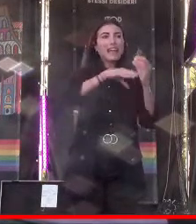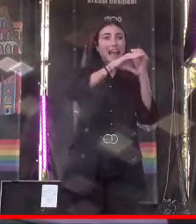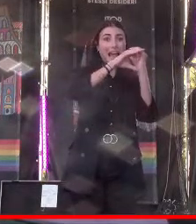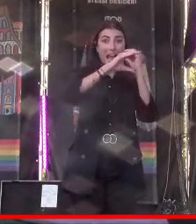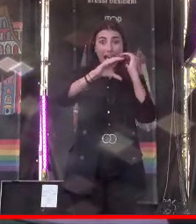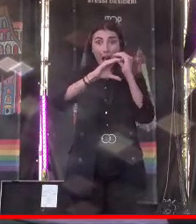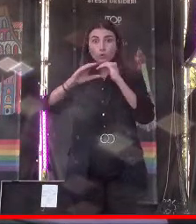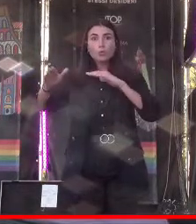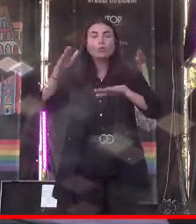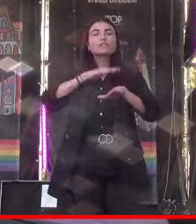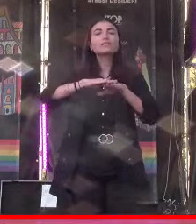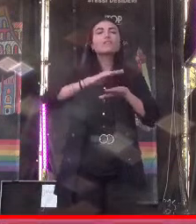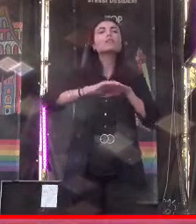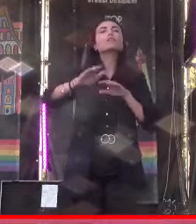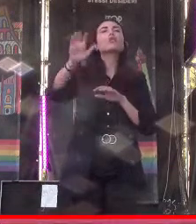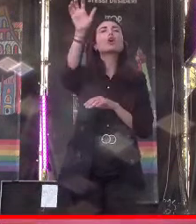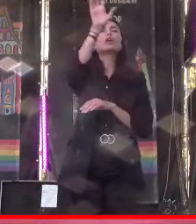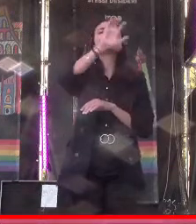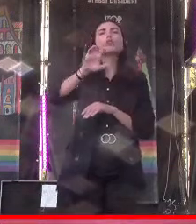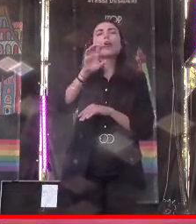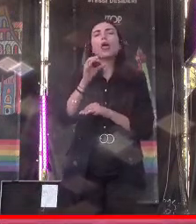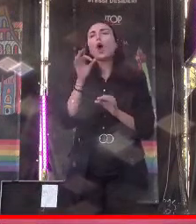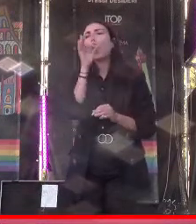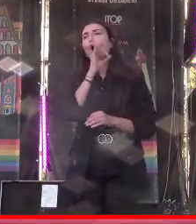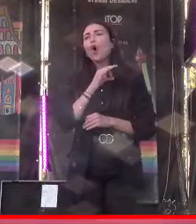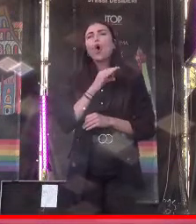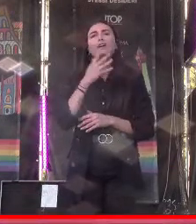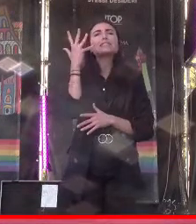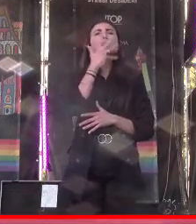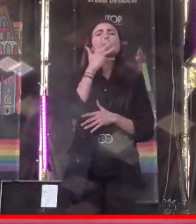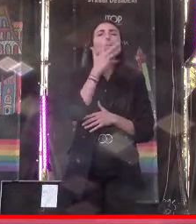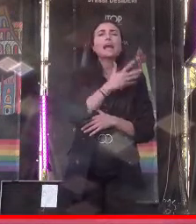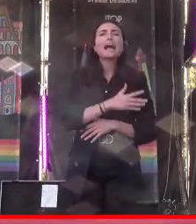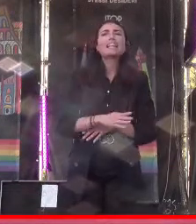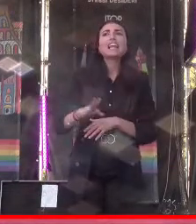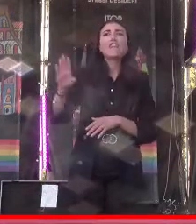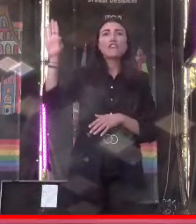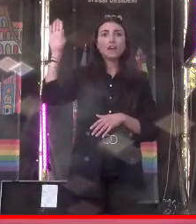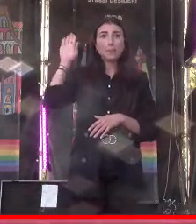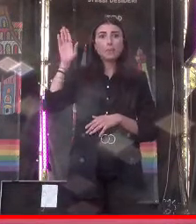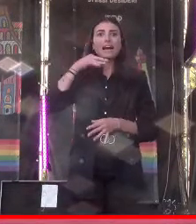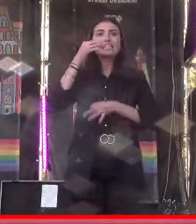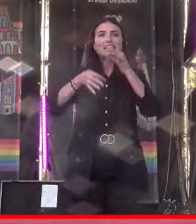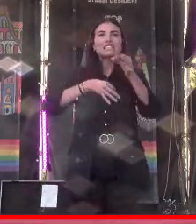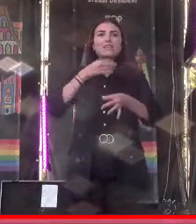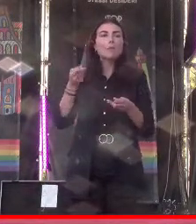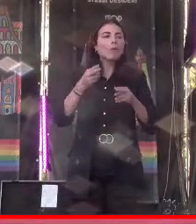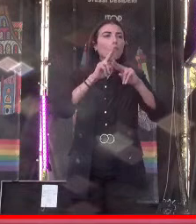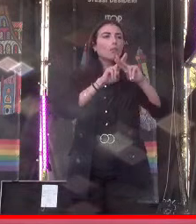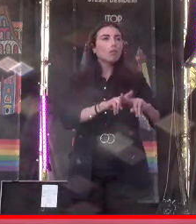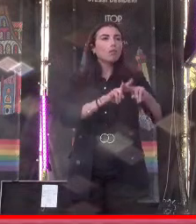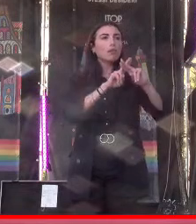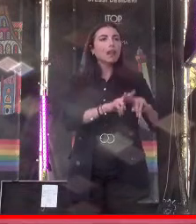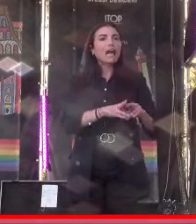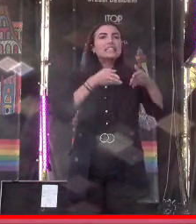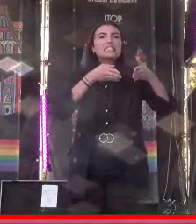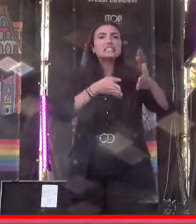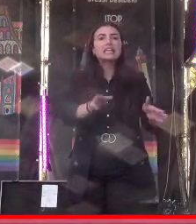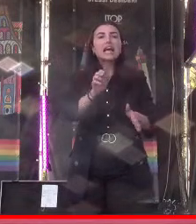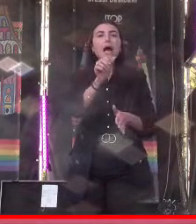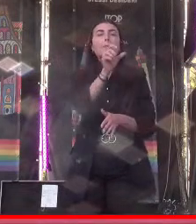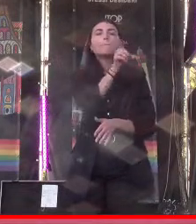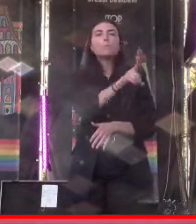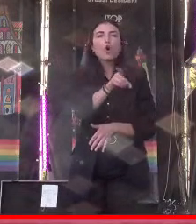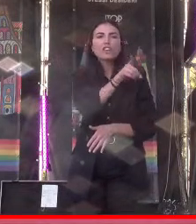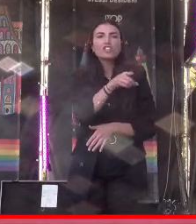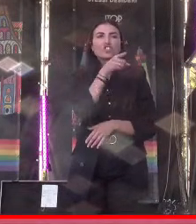servizio regionale oppure sbagliare fermata significa rimanere su una provinciale e le condizioni delle strade provinciali della nostra